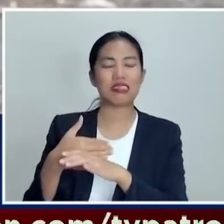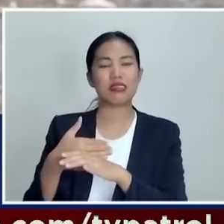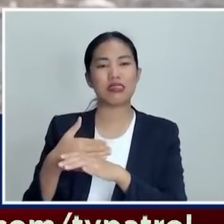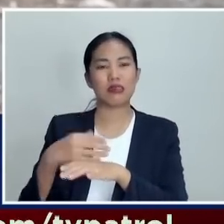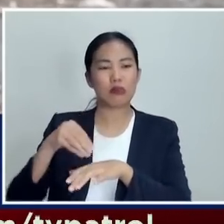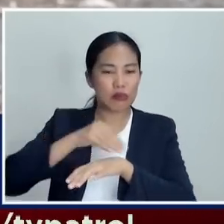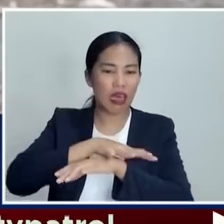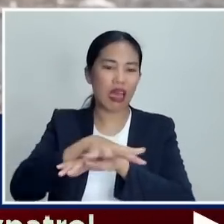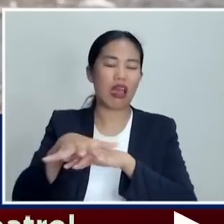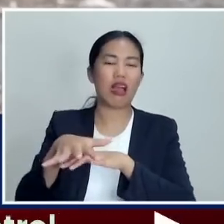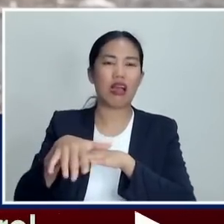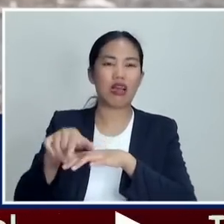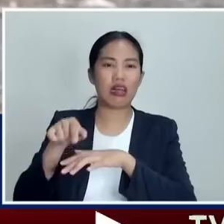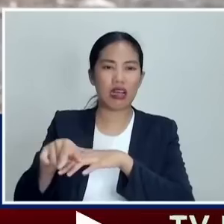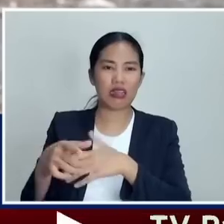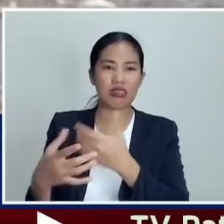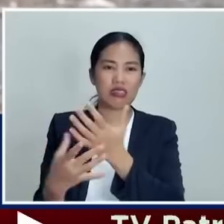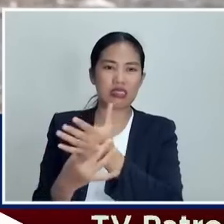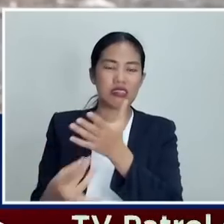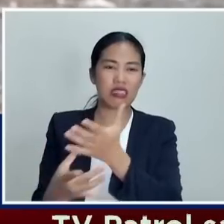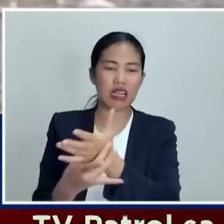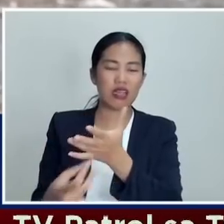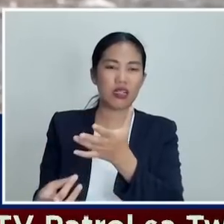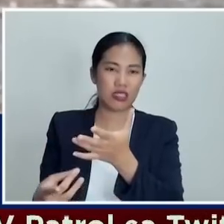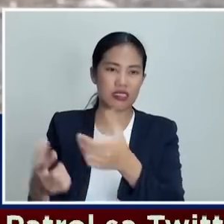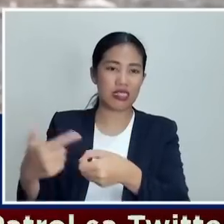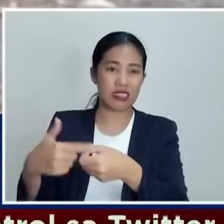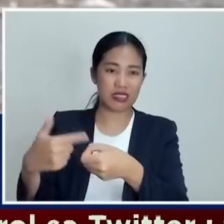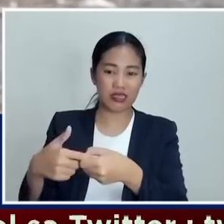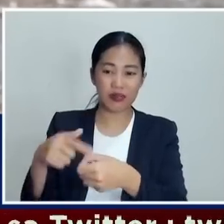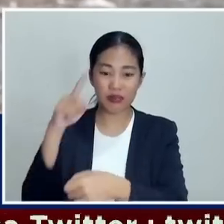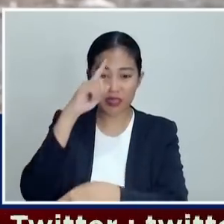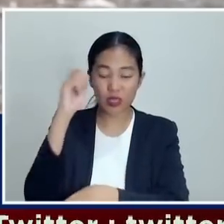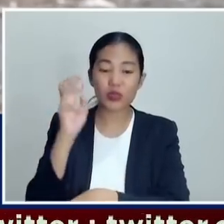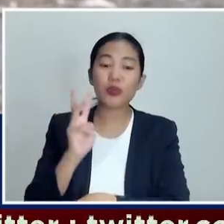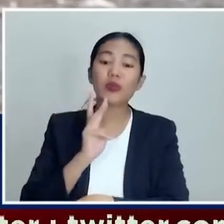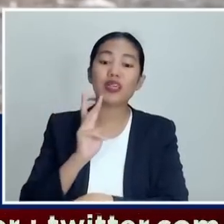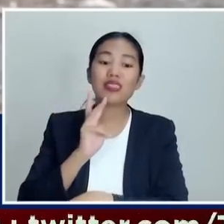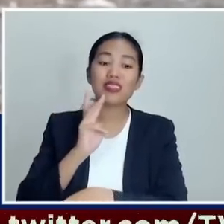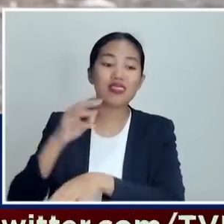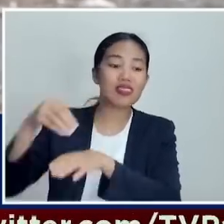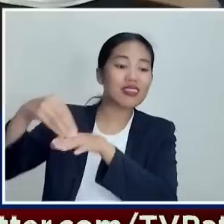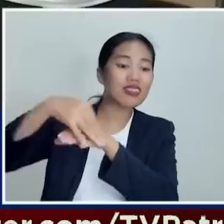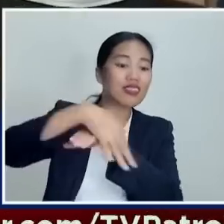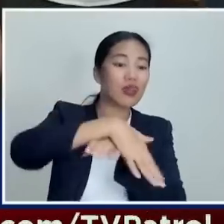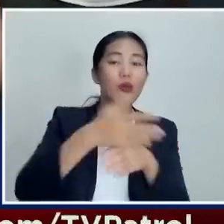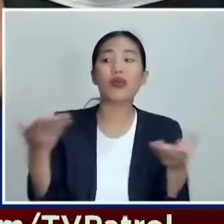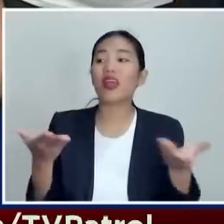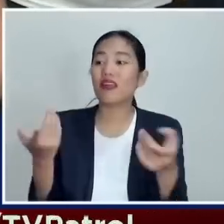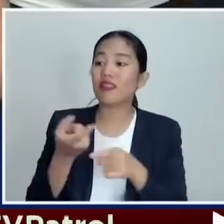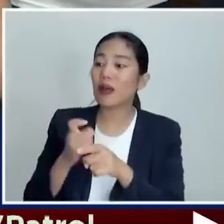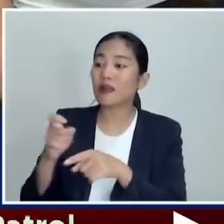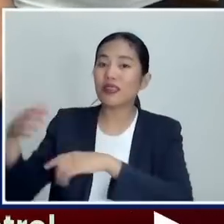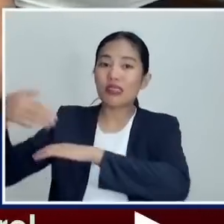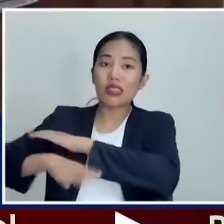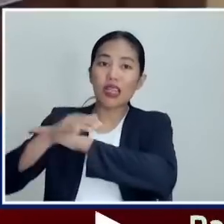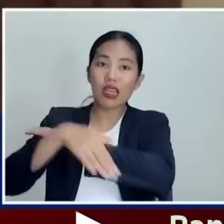kasi yung tubig po na pumapasok sa palisdaan ay galing sa dagat. Nilinaw naman ang Calapan